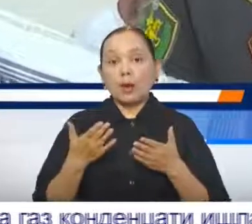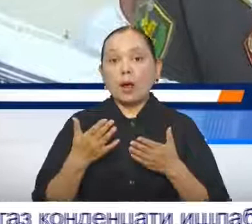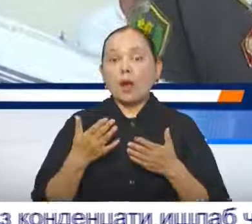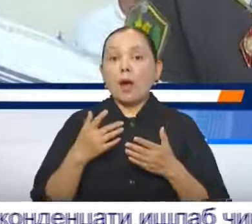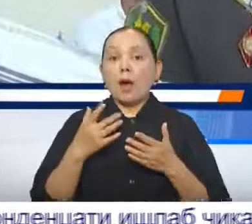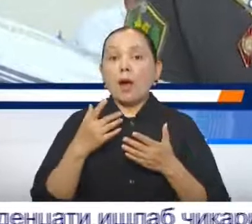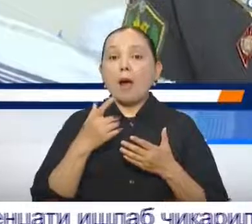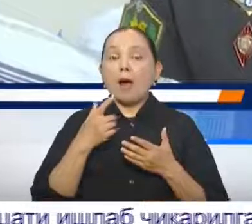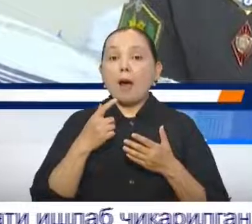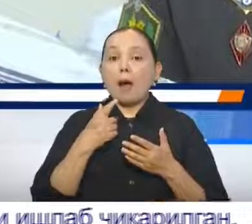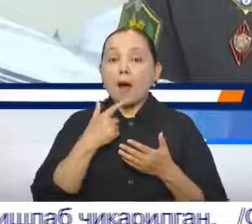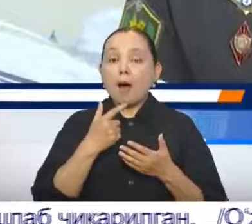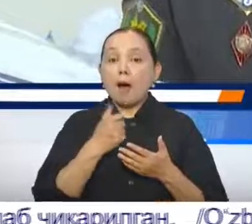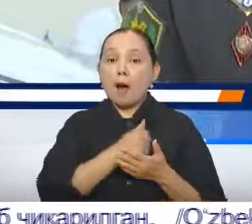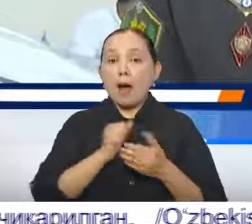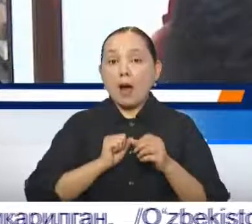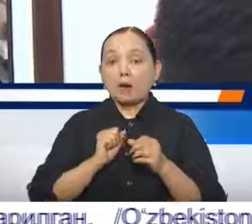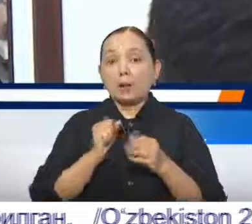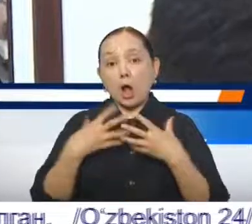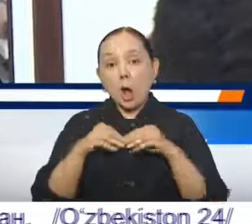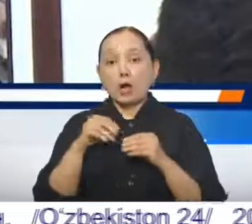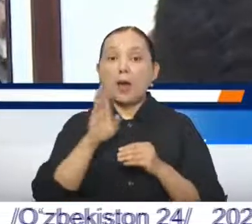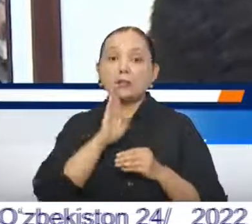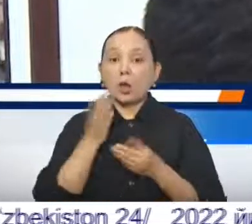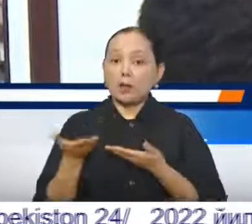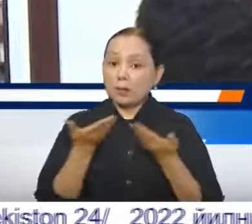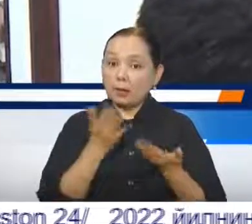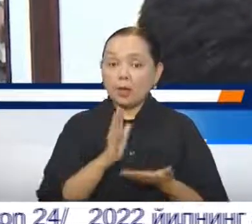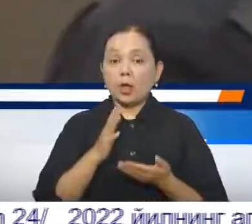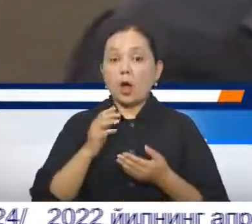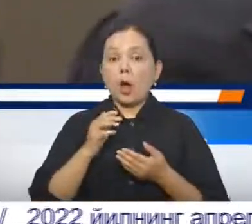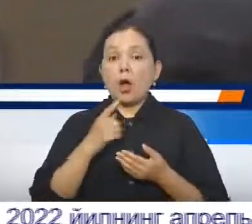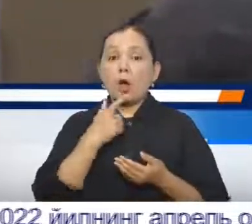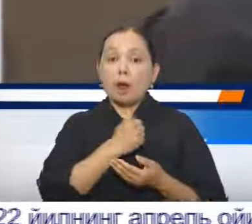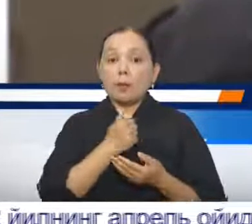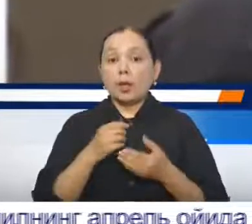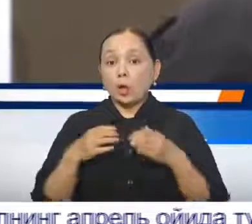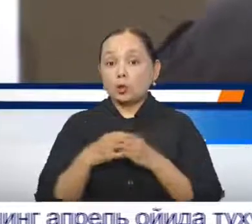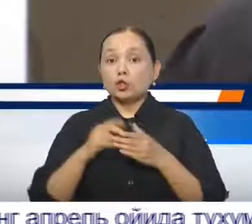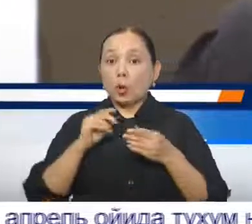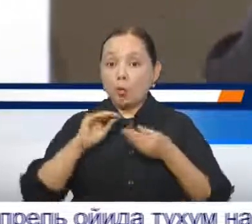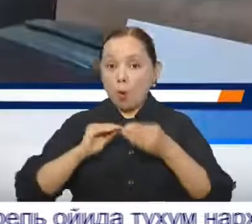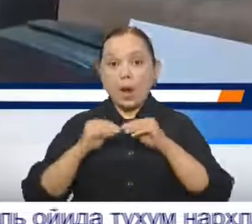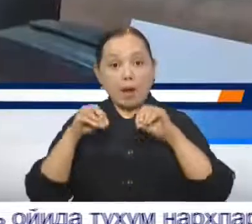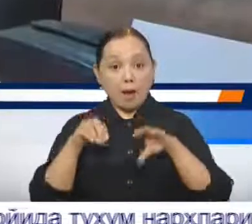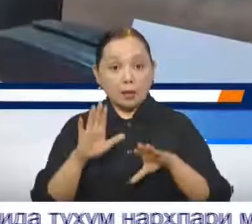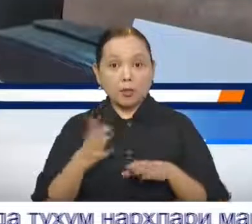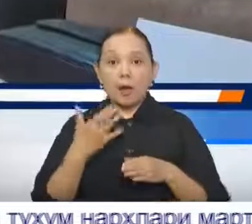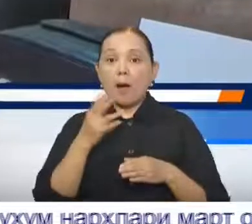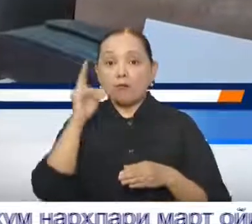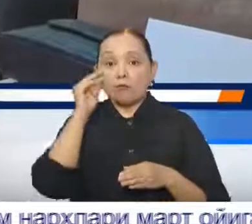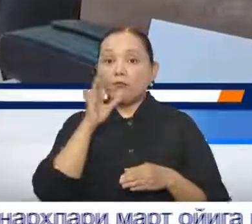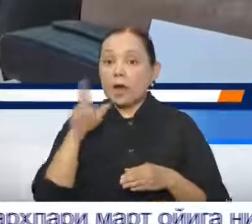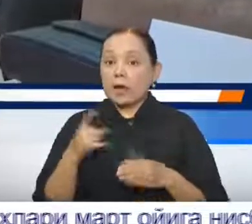oila a'zolarini ish bilan ta'minlamoqchimiz. Ma'lumotlarga ko'ra, qurolli kuchlar sohasida ko'plab muammolar ijobiy hal etilmoqda. Qolaversa, ma'lum bir vaqt